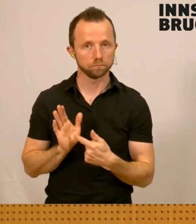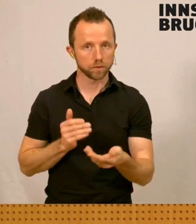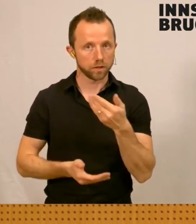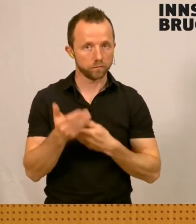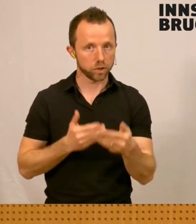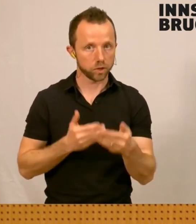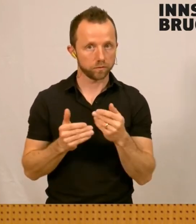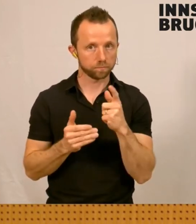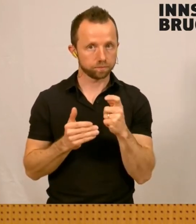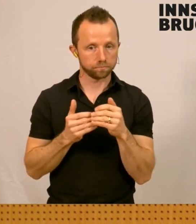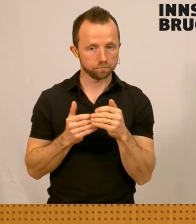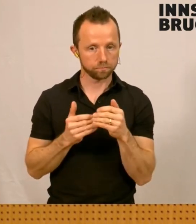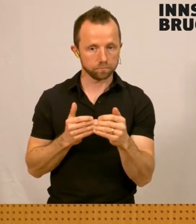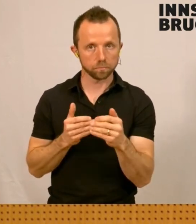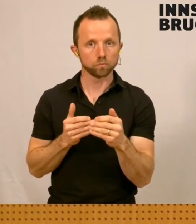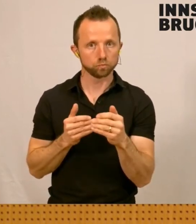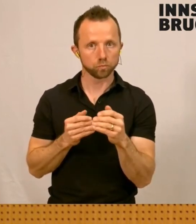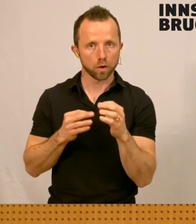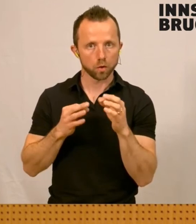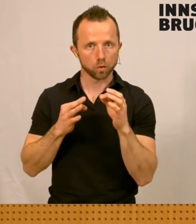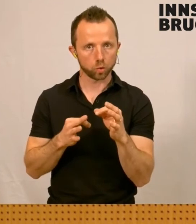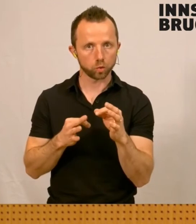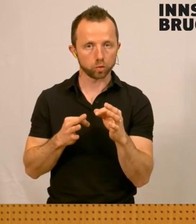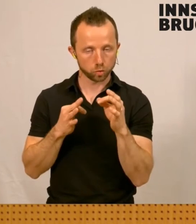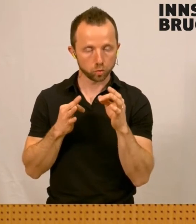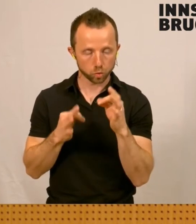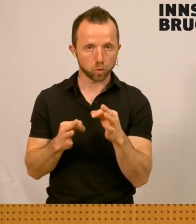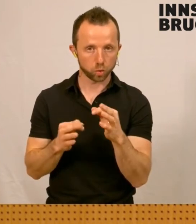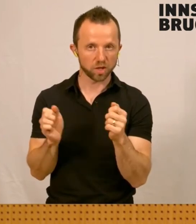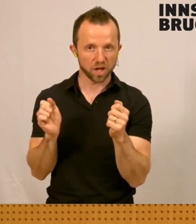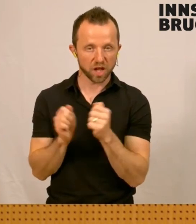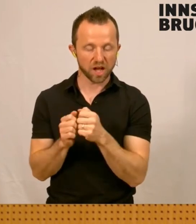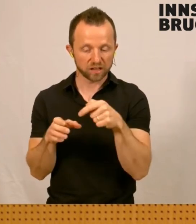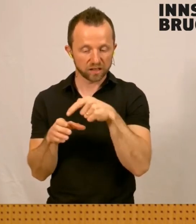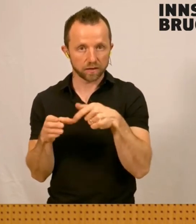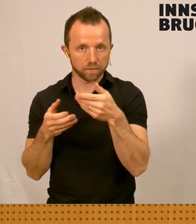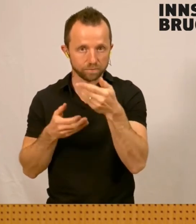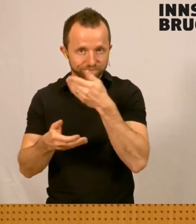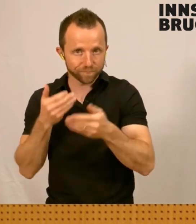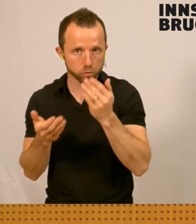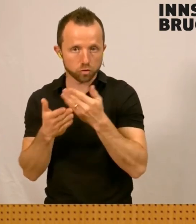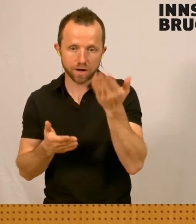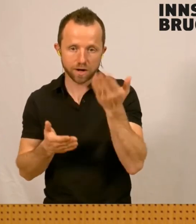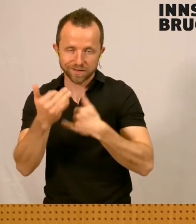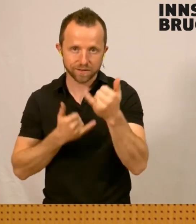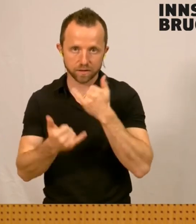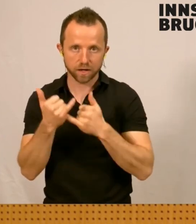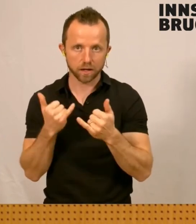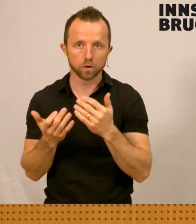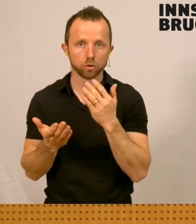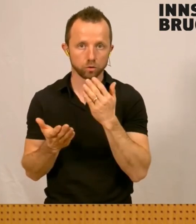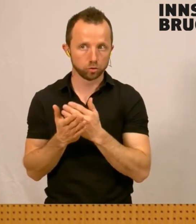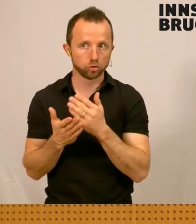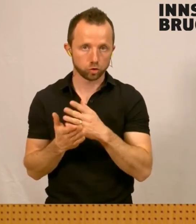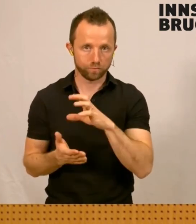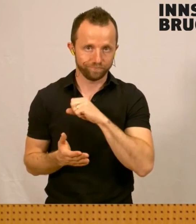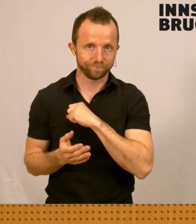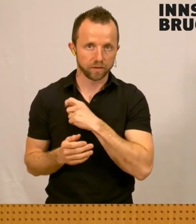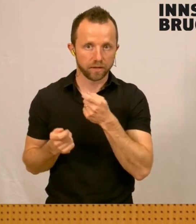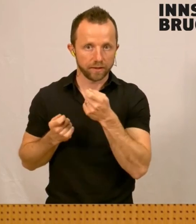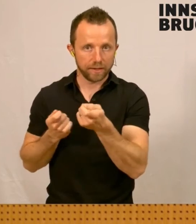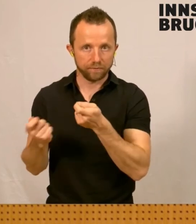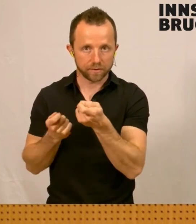an. Gut, dass wir in harten internen Verhandlungen schon letztes Jahr das Investitionspaket für die